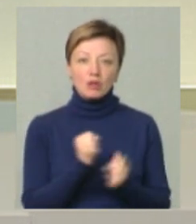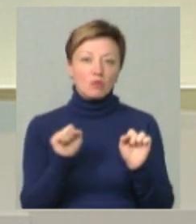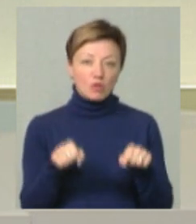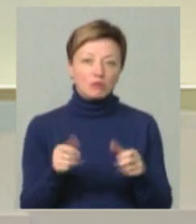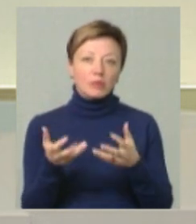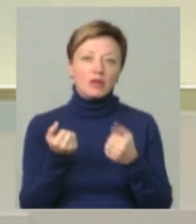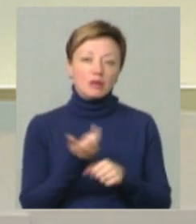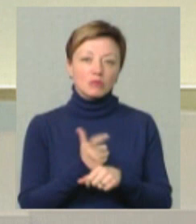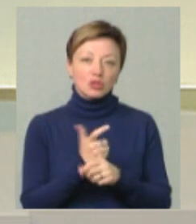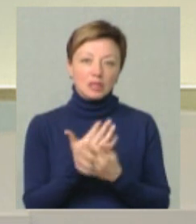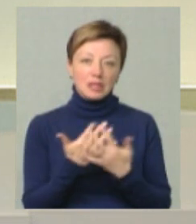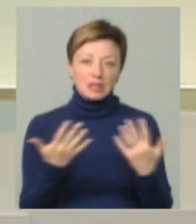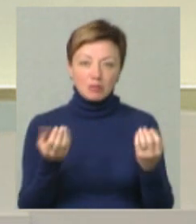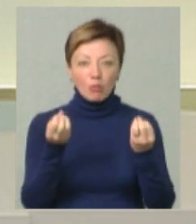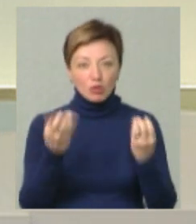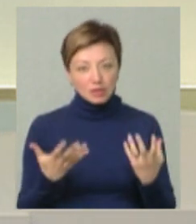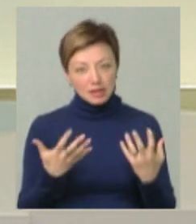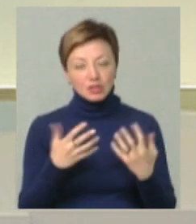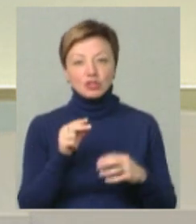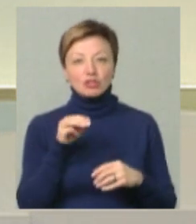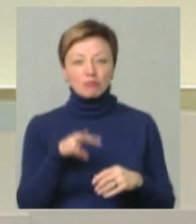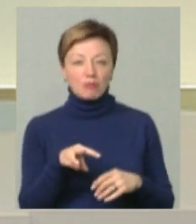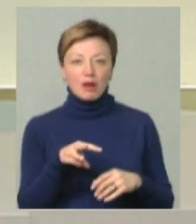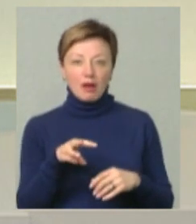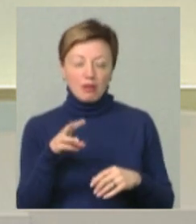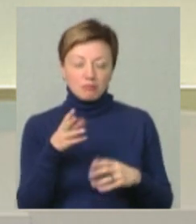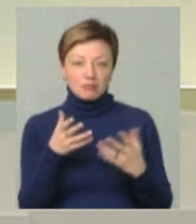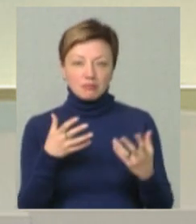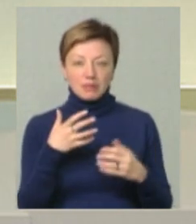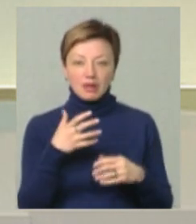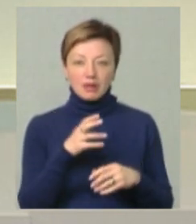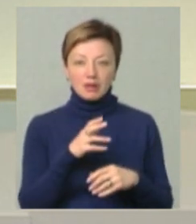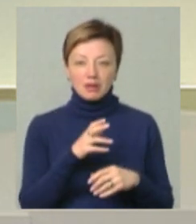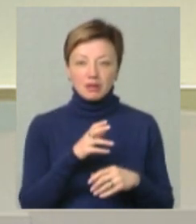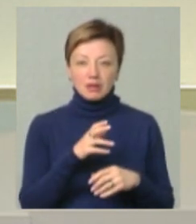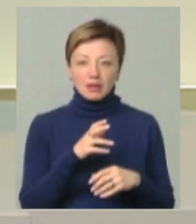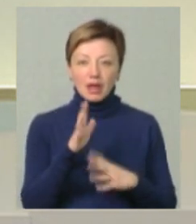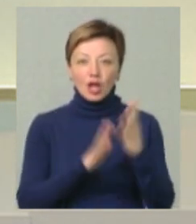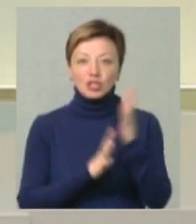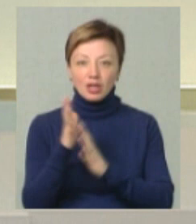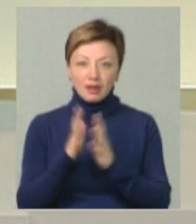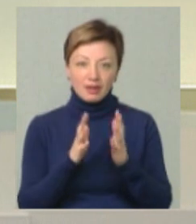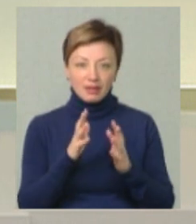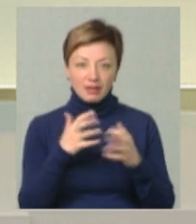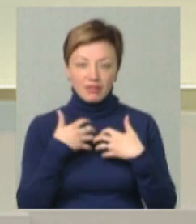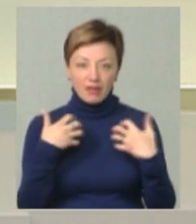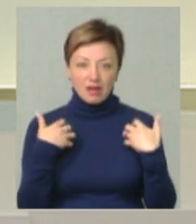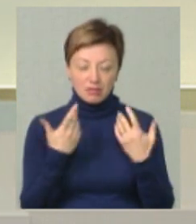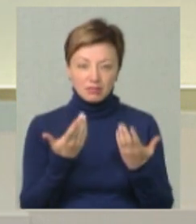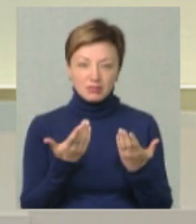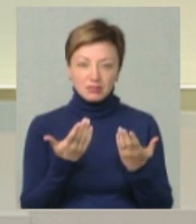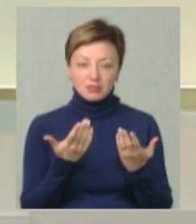можемо прийняти більш різних таких простих тваринок, чим хижаків. Хижаків ми, на жаль, таки можемо прийняти тимчасово в невеликий